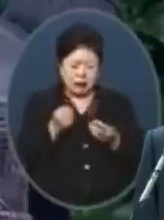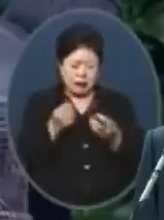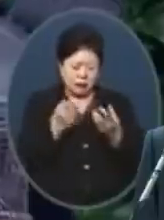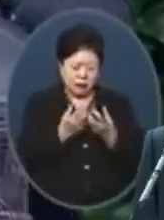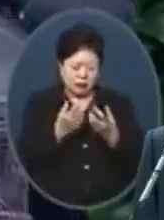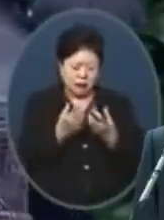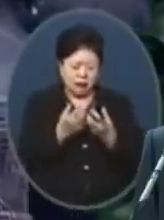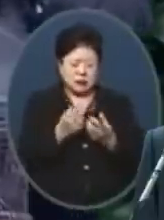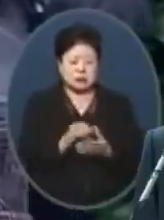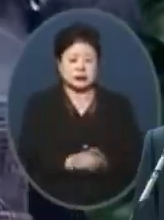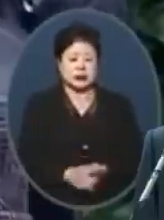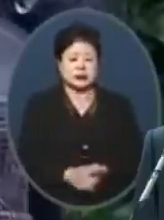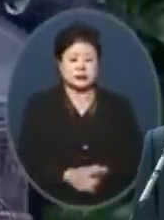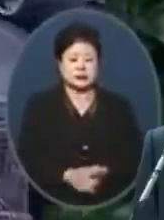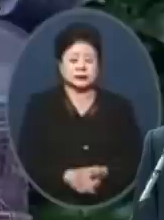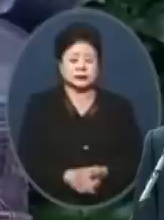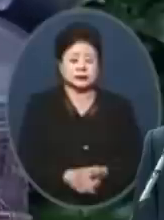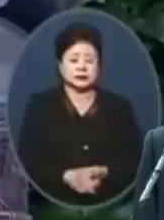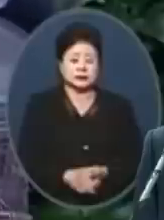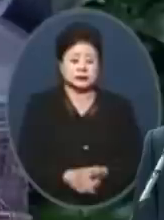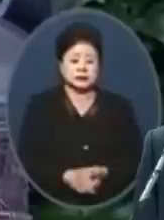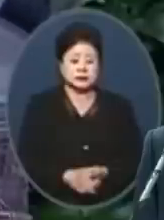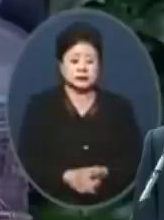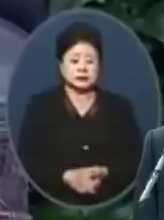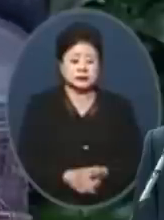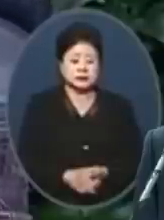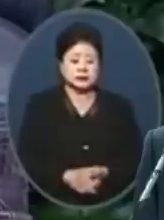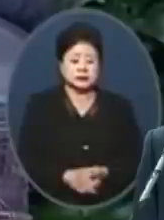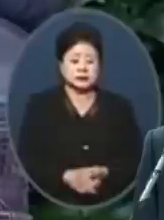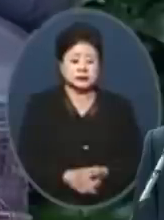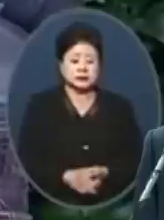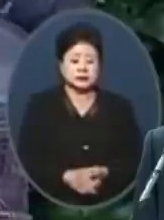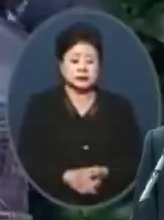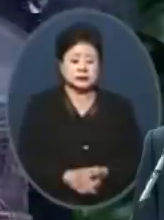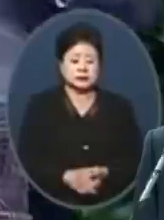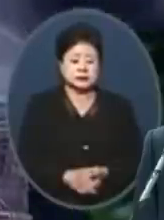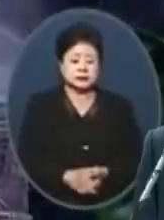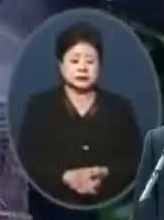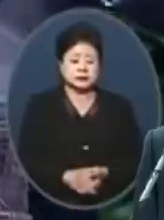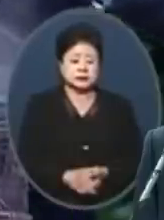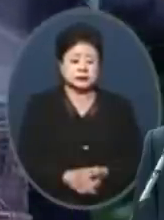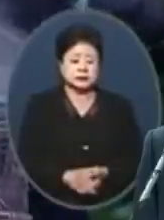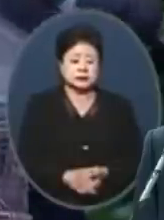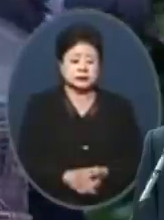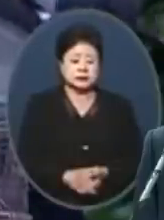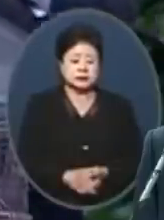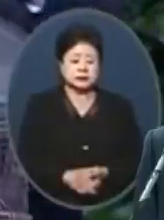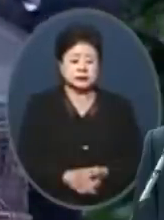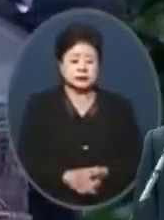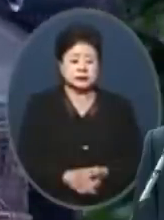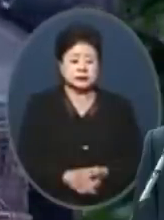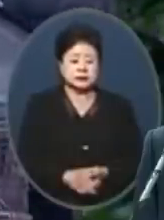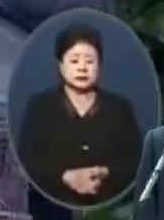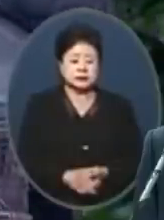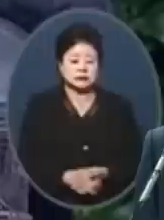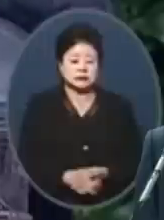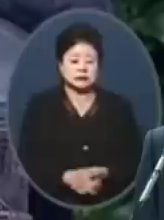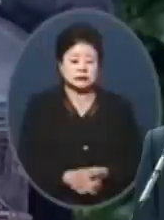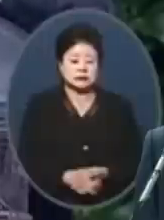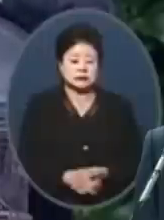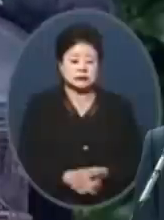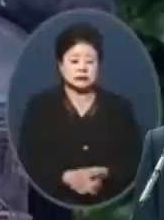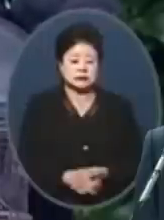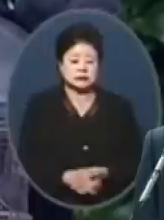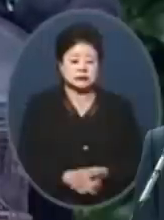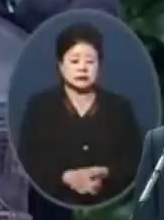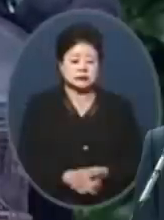장관이었습니까? So can you imagine, for after 430 years, this 3.7 million people coming